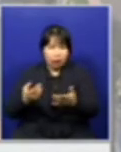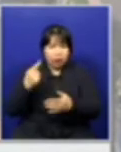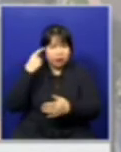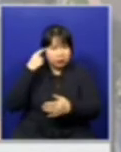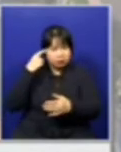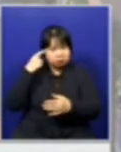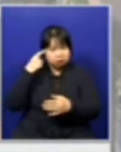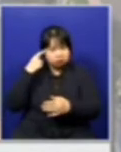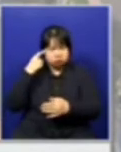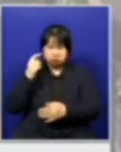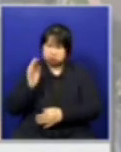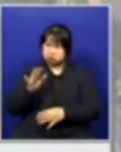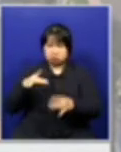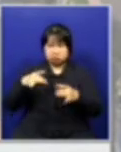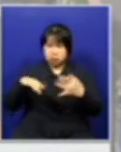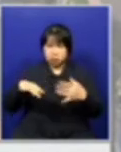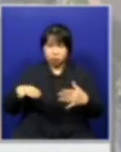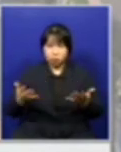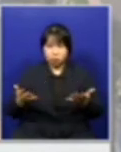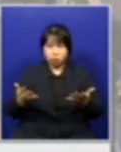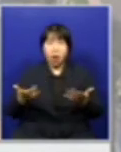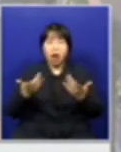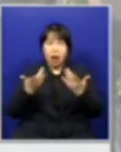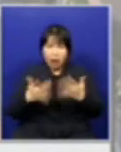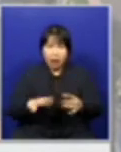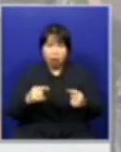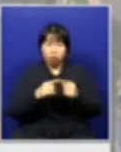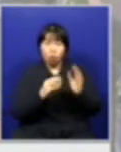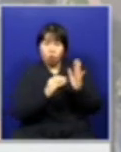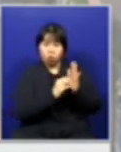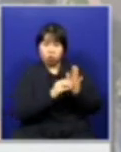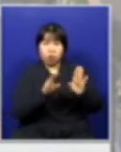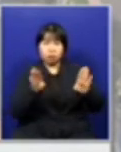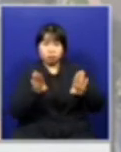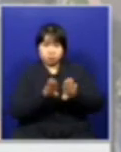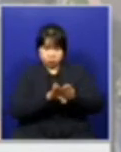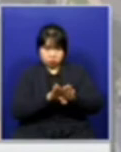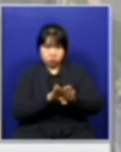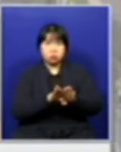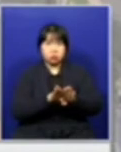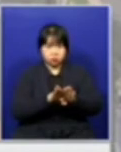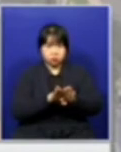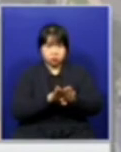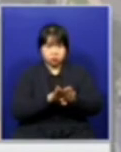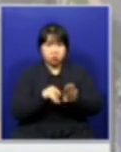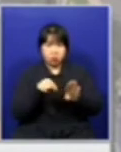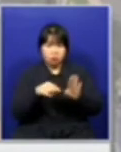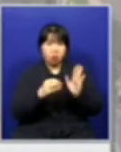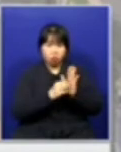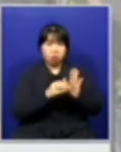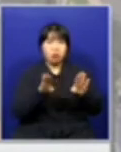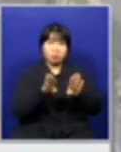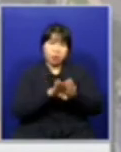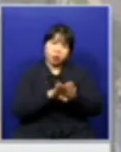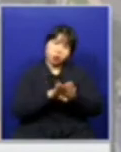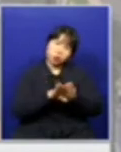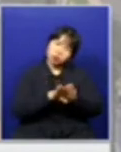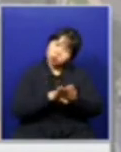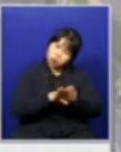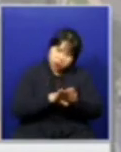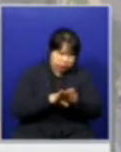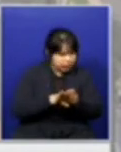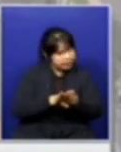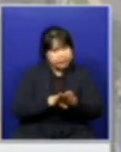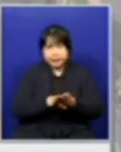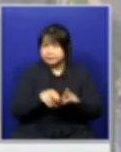กคิดไม่ใช่จนกระทั่งมาช่วงที่ปิดกรุงเทพค่ะท่านประธานช่วงปิดกรุงเทพนี่ดูไม่จืดเลยค่ะทำนบ